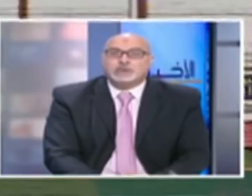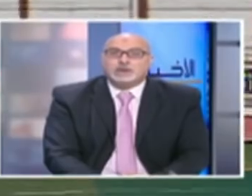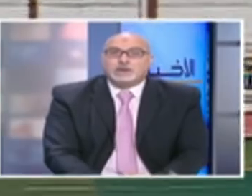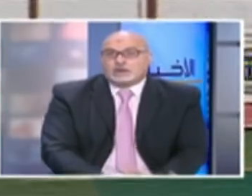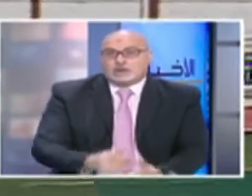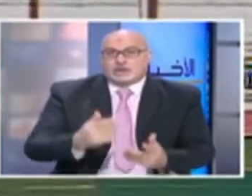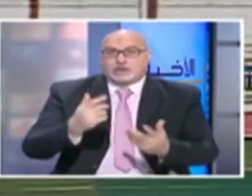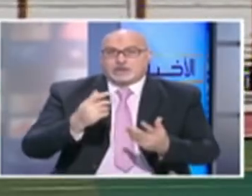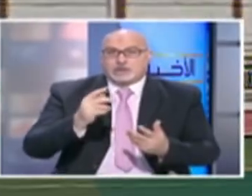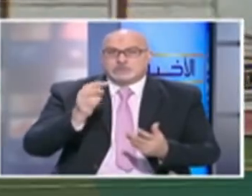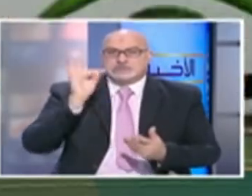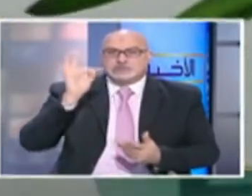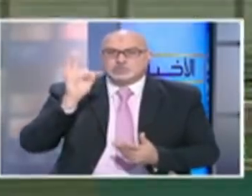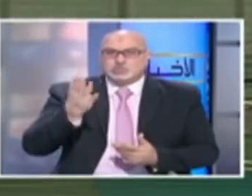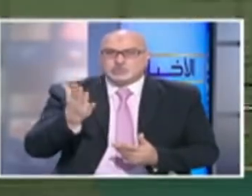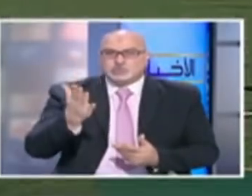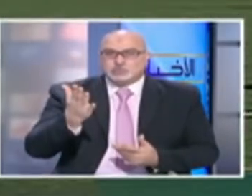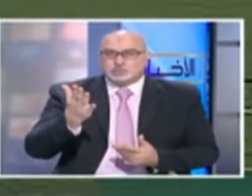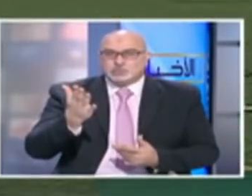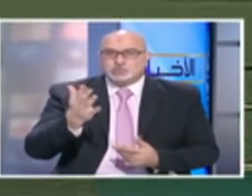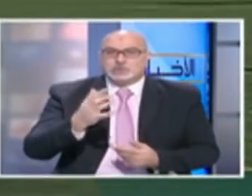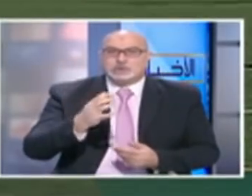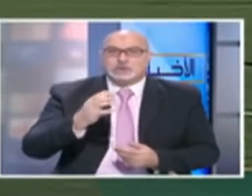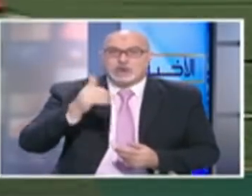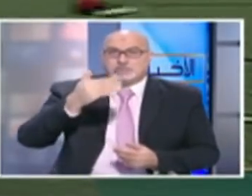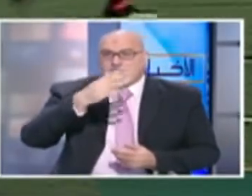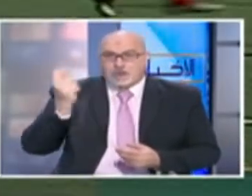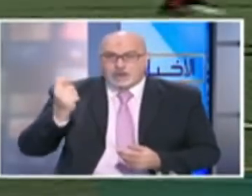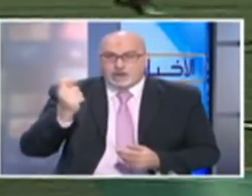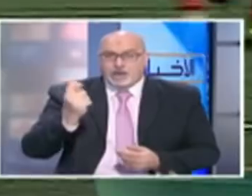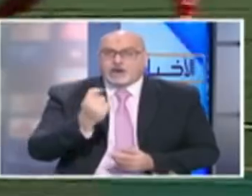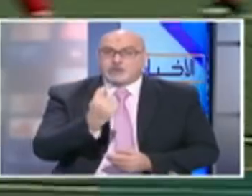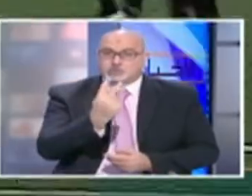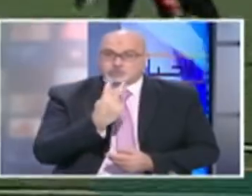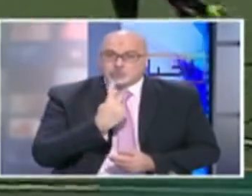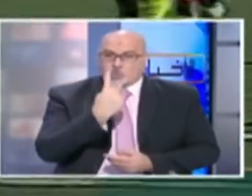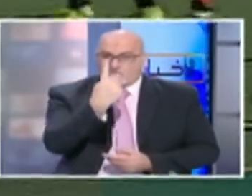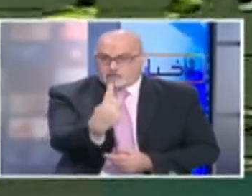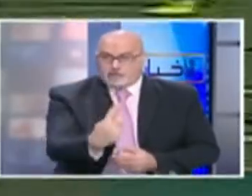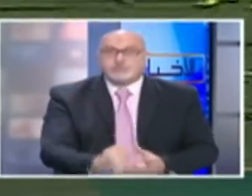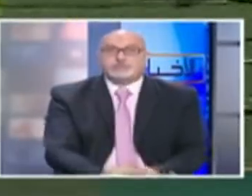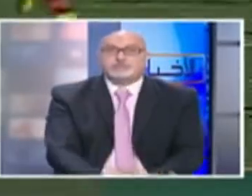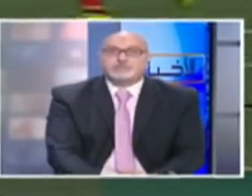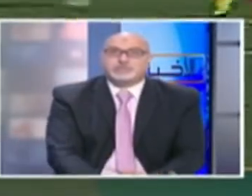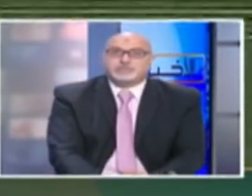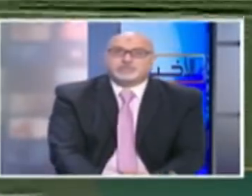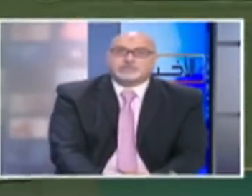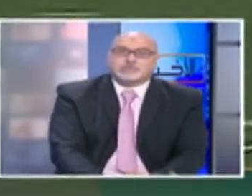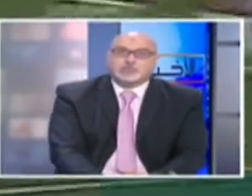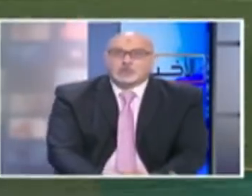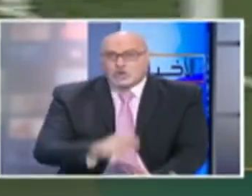شبيبة القبائل على الكلاسيكو ضد مولودية الجزائر بهدفين مقابل هدف. وفي